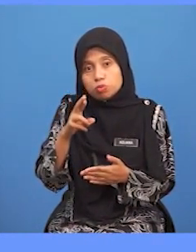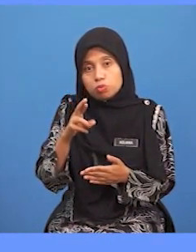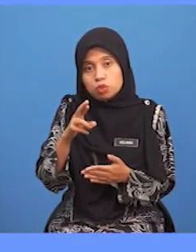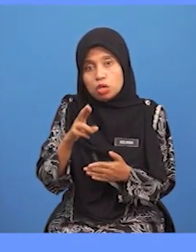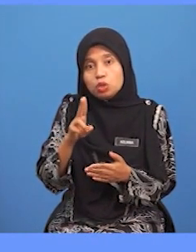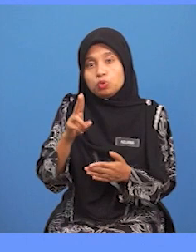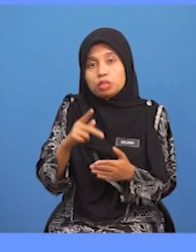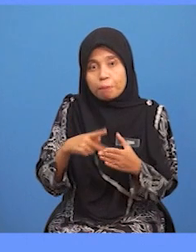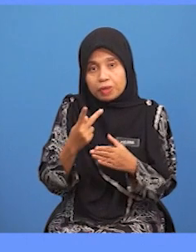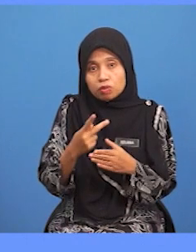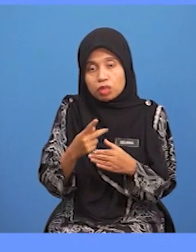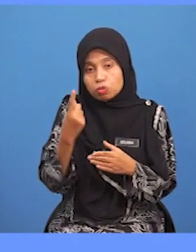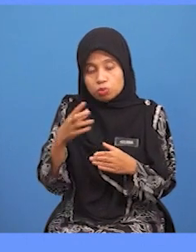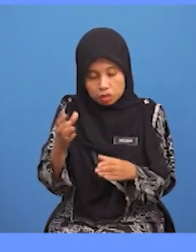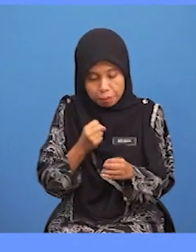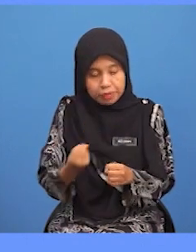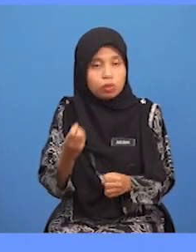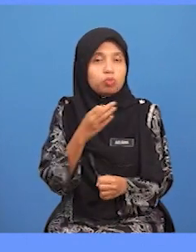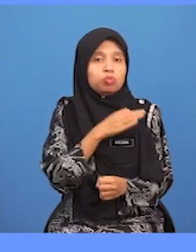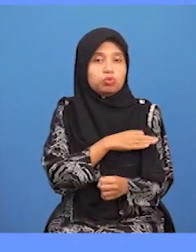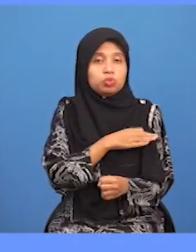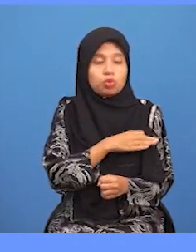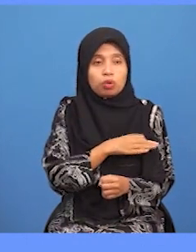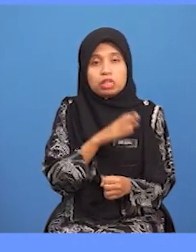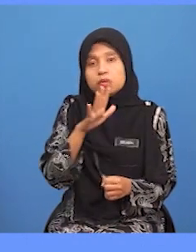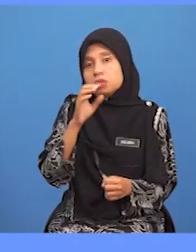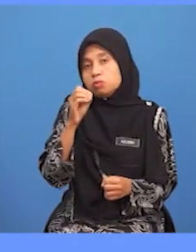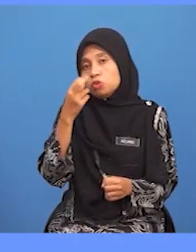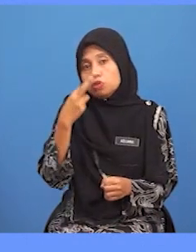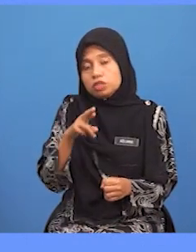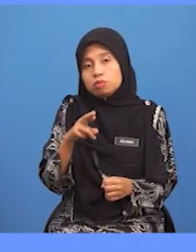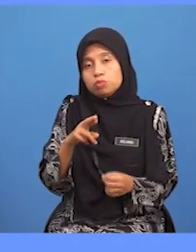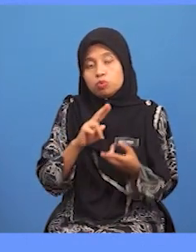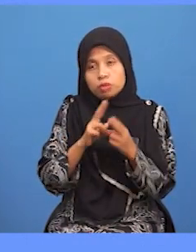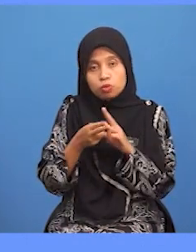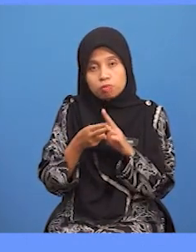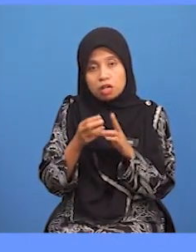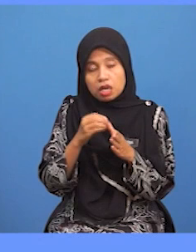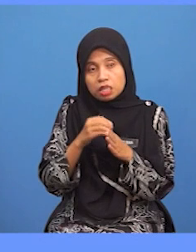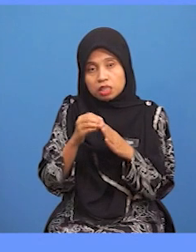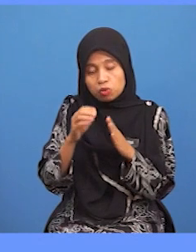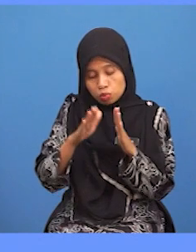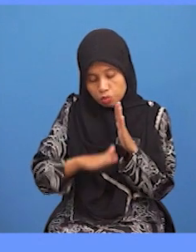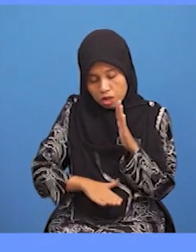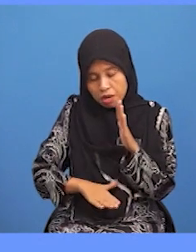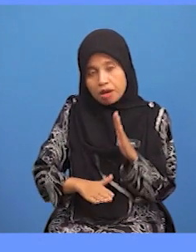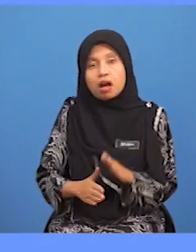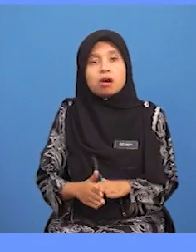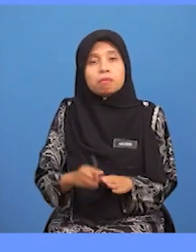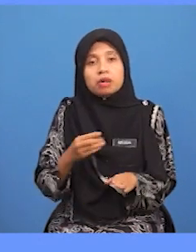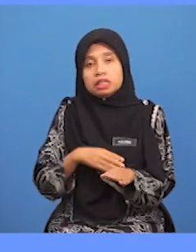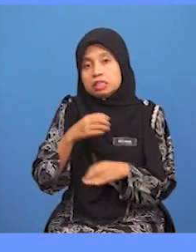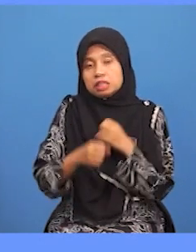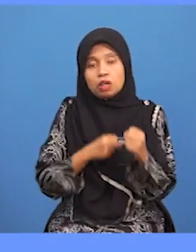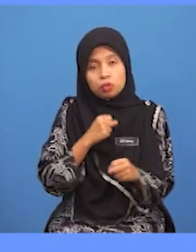RM20,000, unit pengeluaran untuk mendapatkan keuntungan RM50,000 sekiranya kos berubah berkurang 50 sen seunit